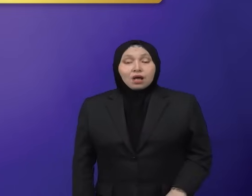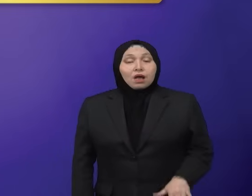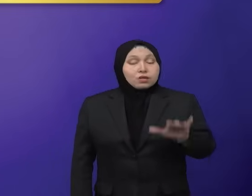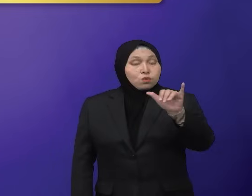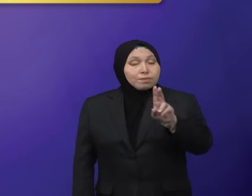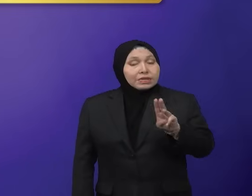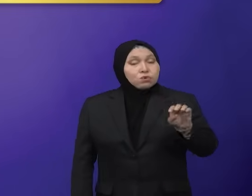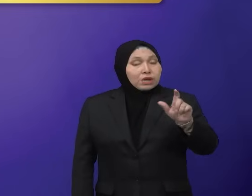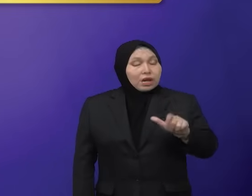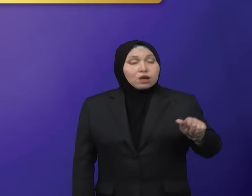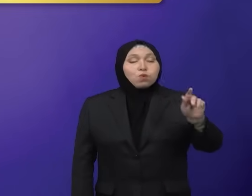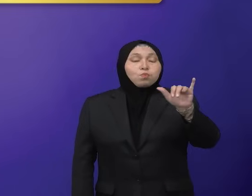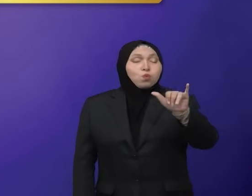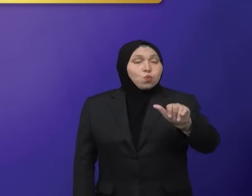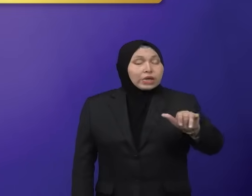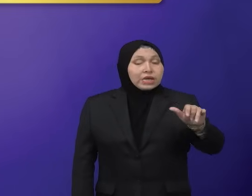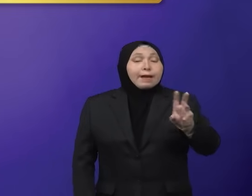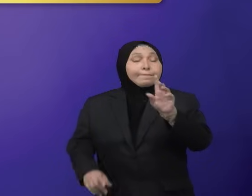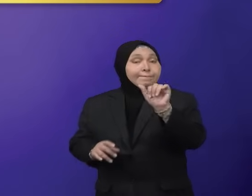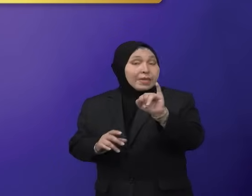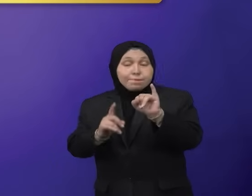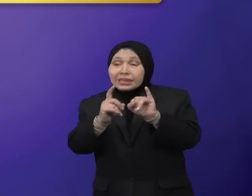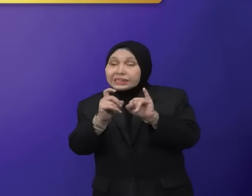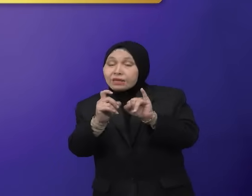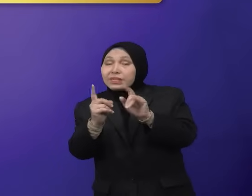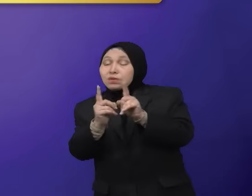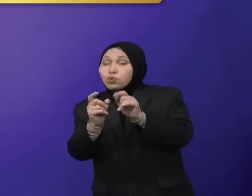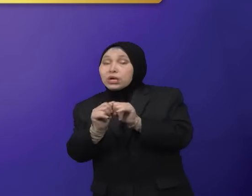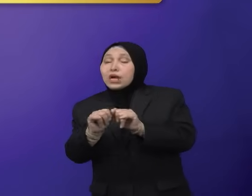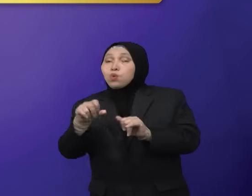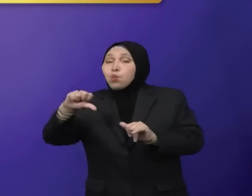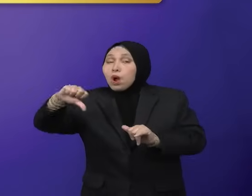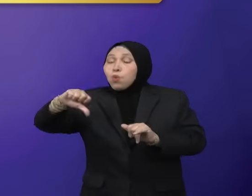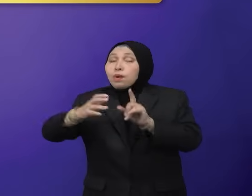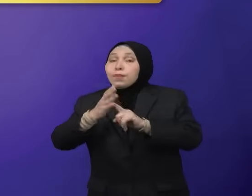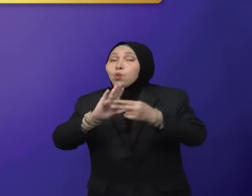Liubayyina lakum wayah. Mim mati bertemu dengan waw, apakah hukumnya?